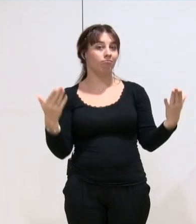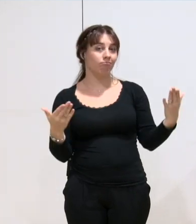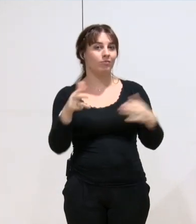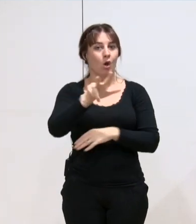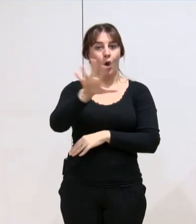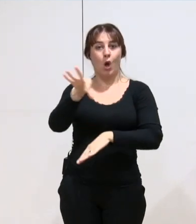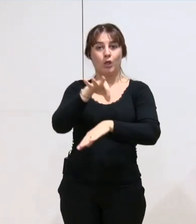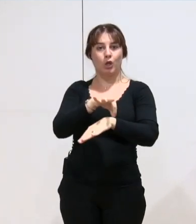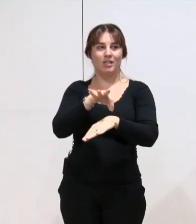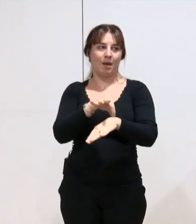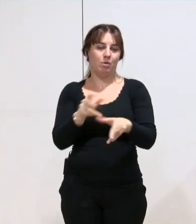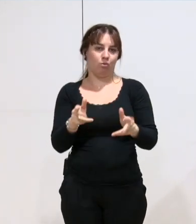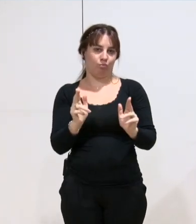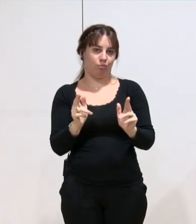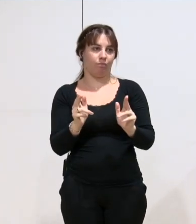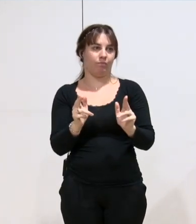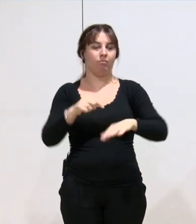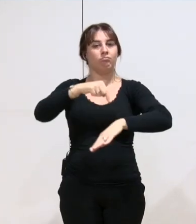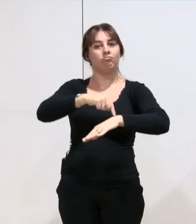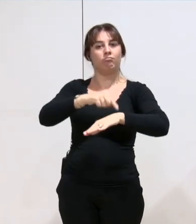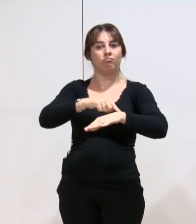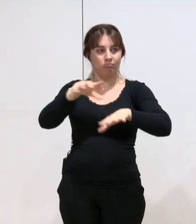35 minutes. Nous reprendrons donc à